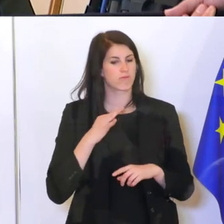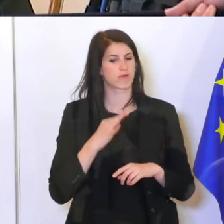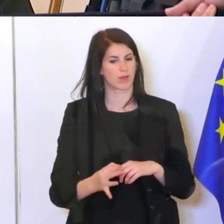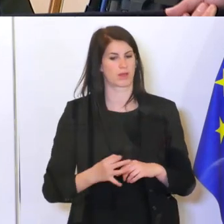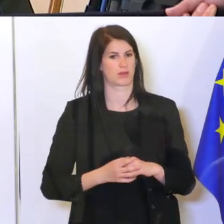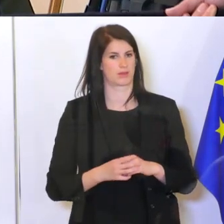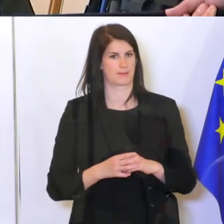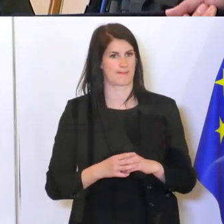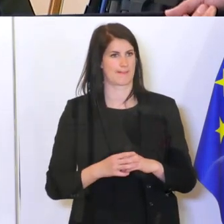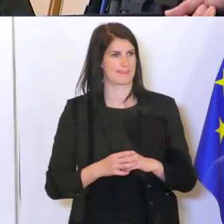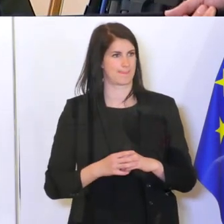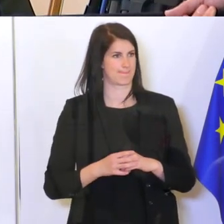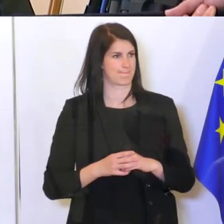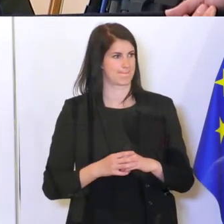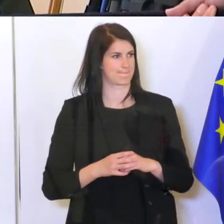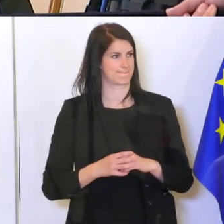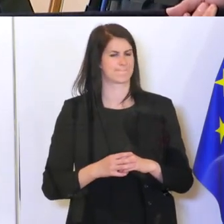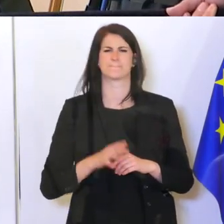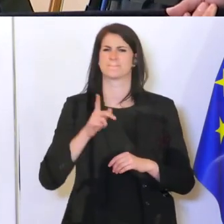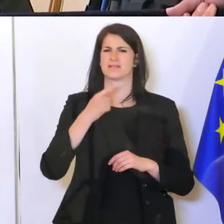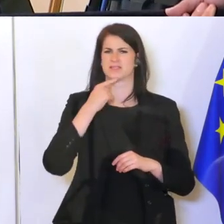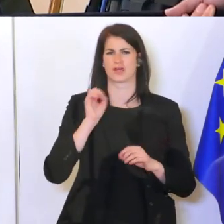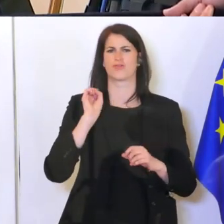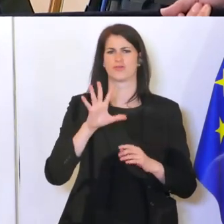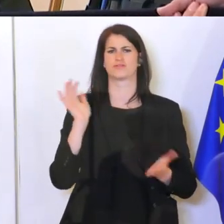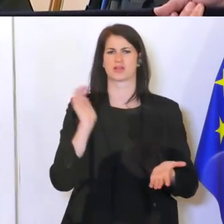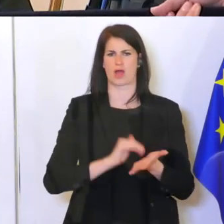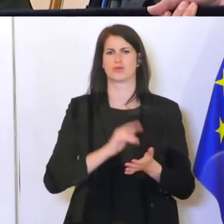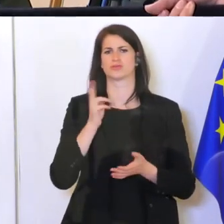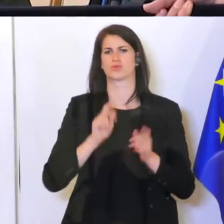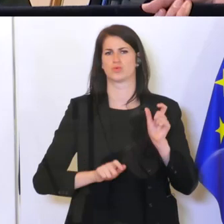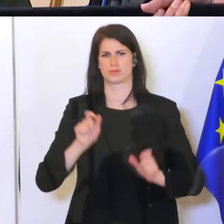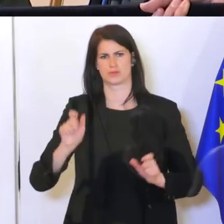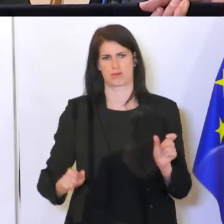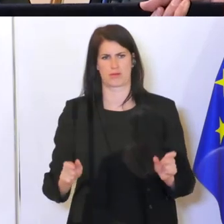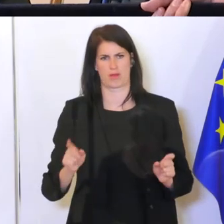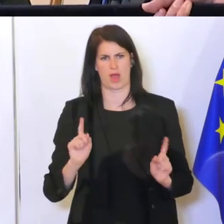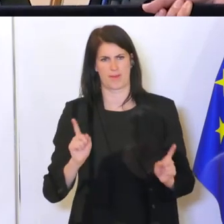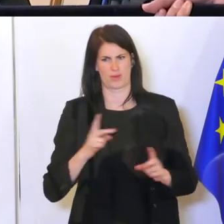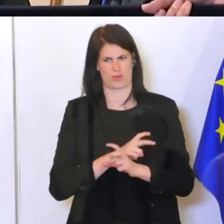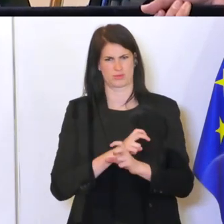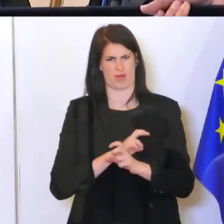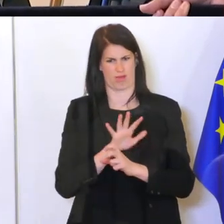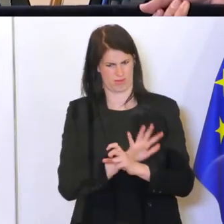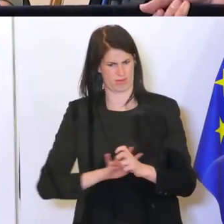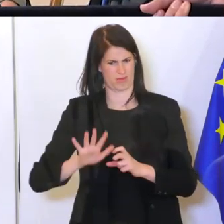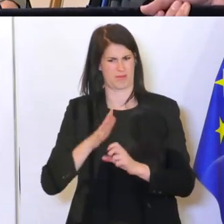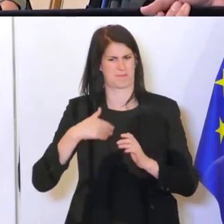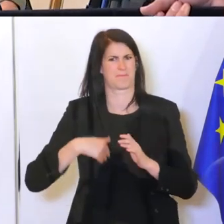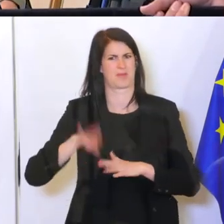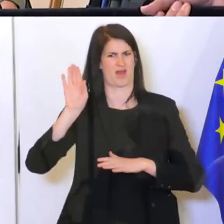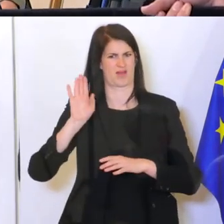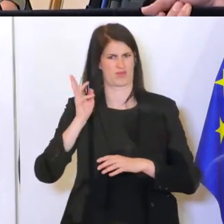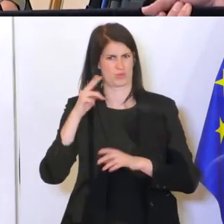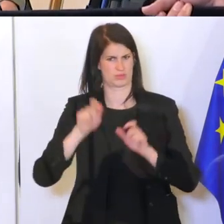3. Frage ist, Sie sprechen von 15.000 Künstlerinnen und Künstlern. Es gibt in Österreich ja erwiesenermaßen wesentlich mehr. Ist für